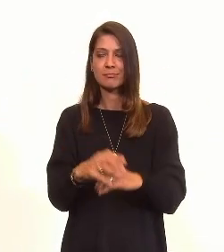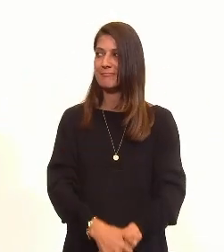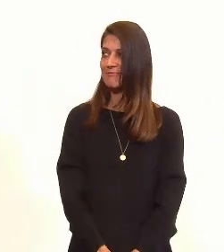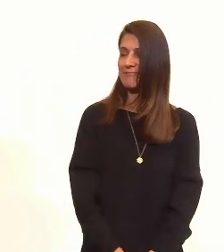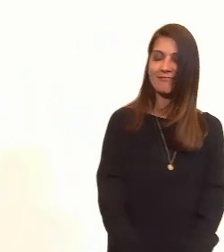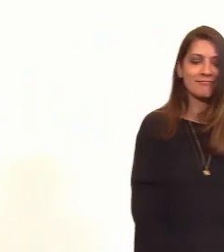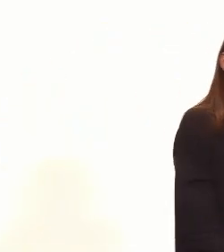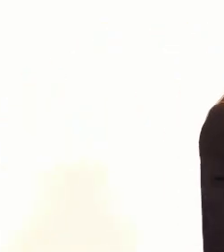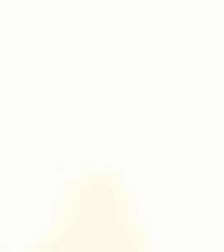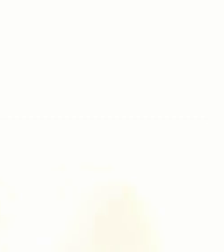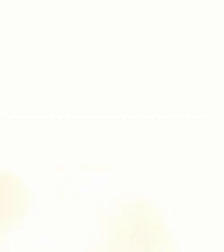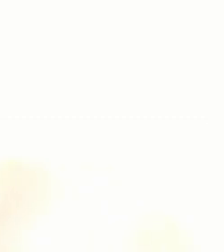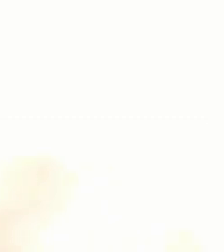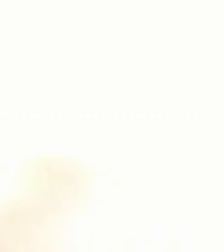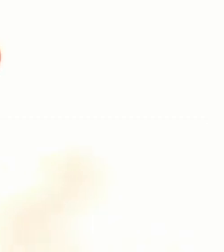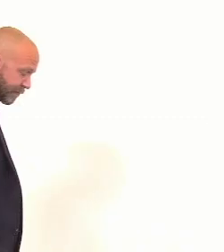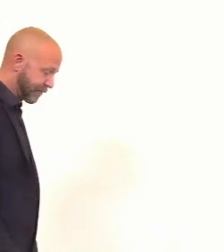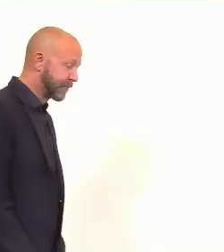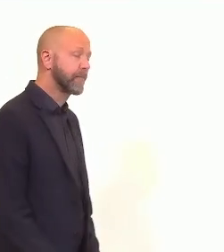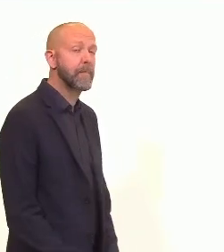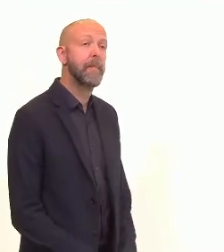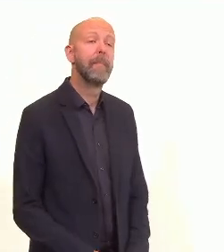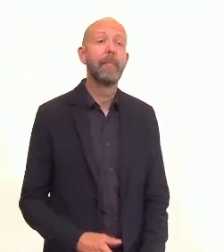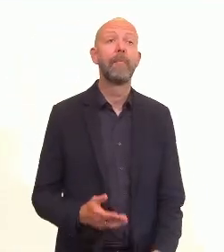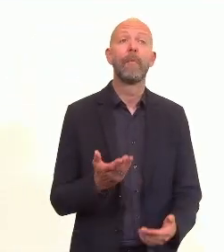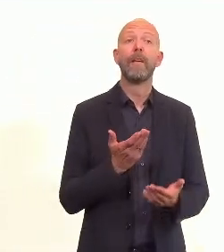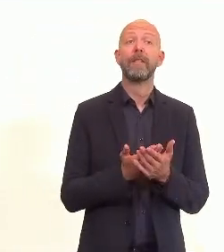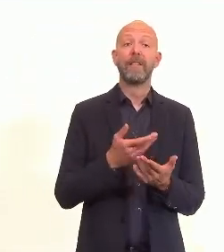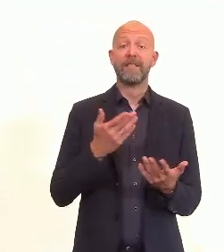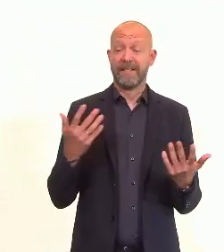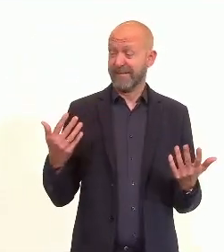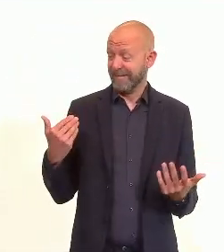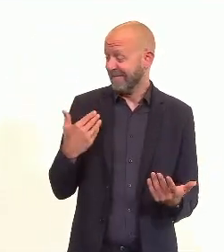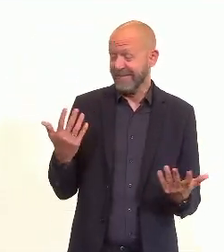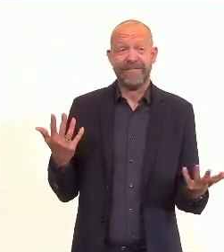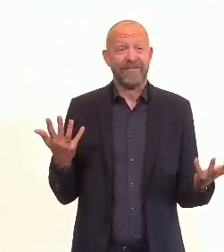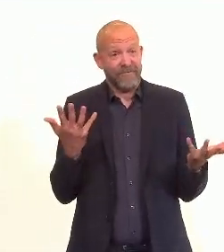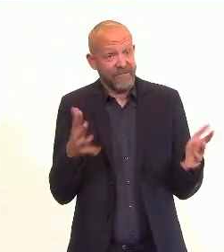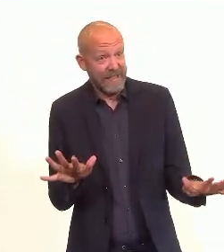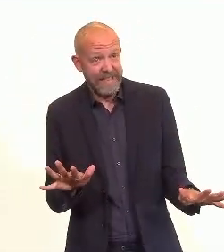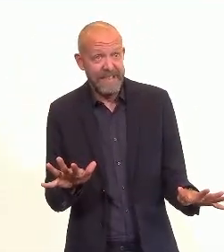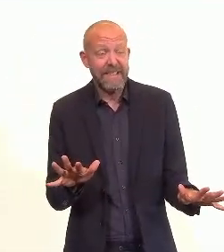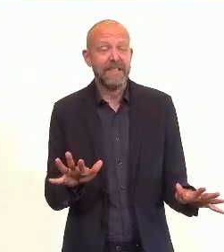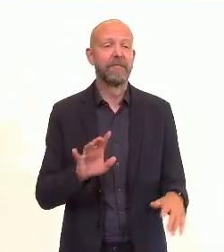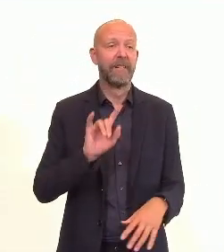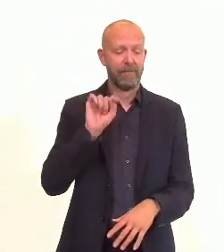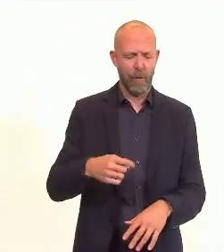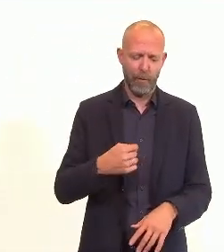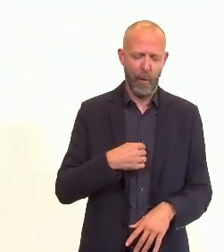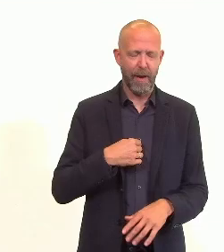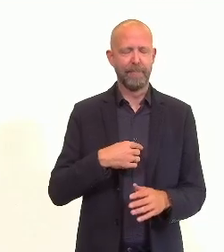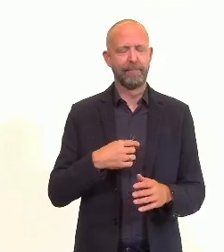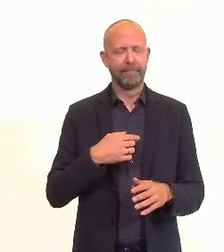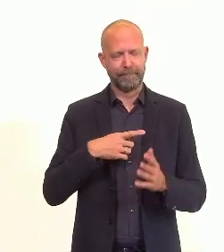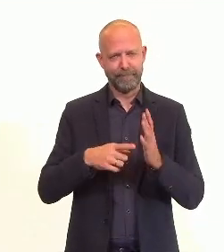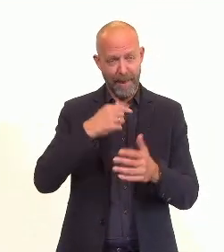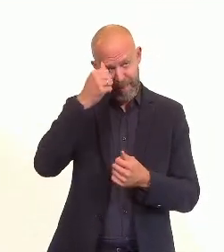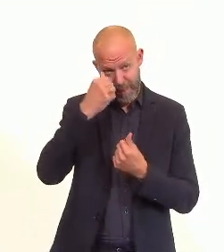Et que là, déjà, moi, c'est pas plutôt fini que il faut que je leur rappelle le thème qu'ils ont choisi